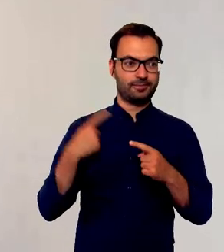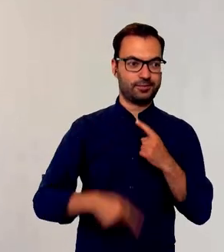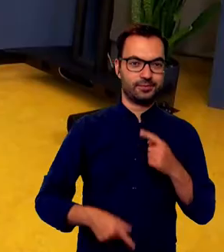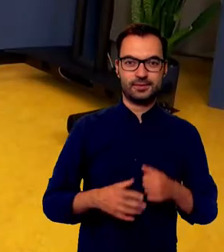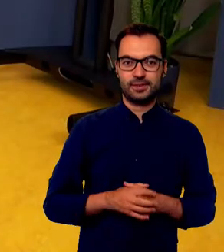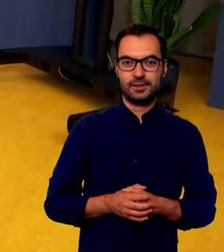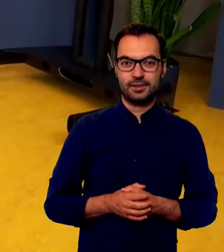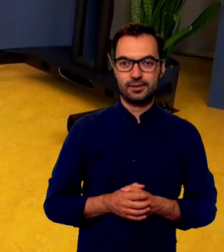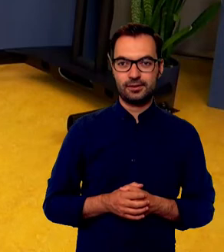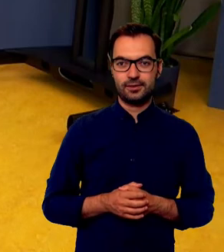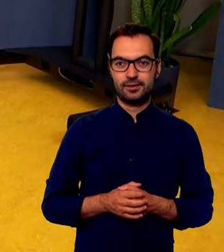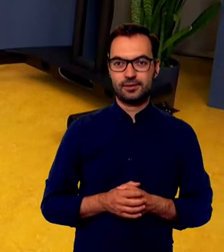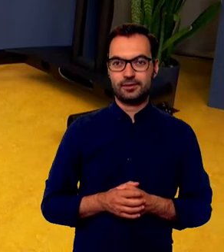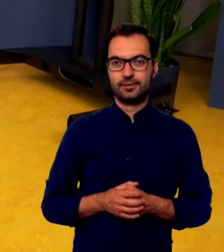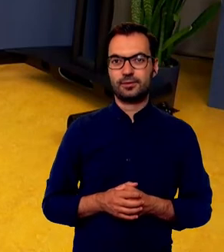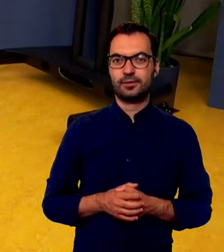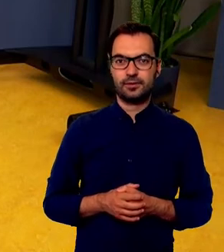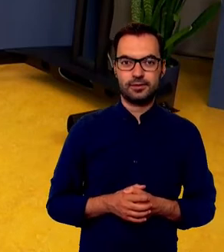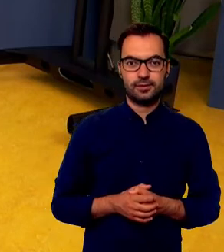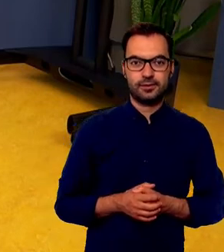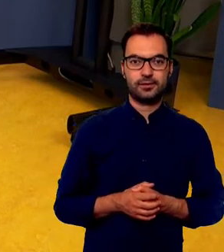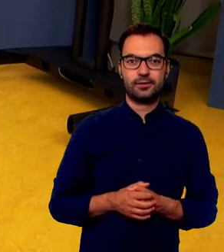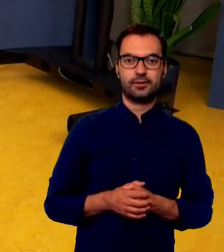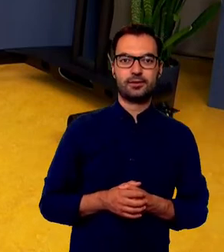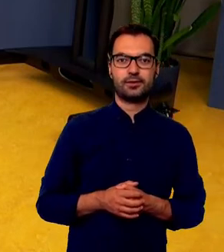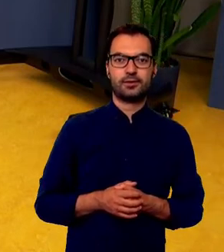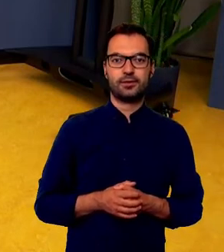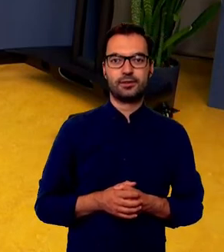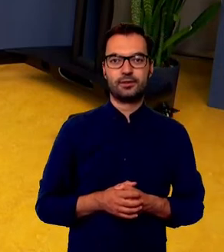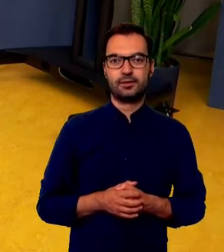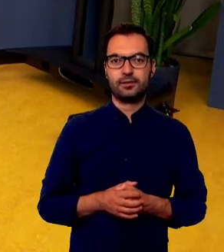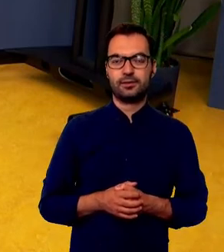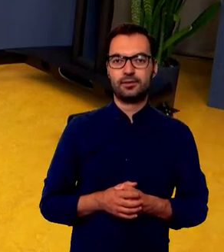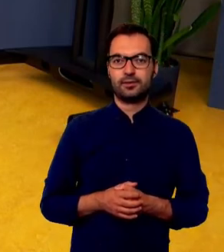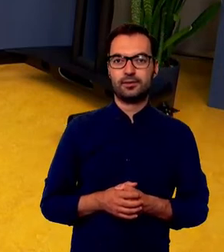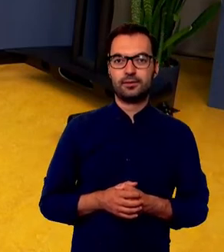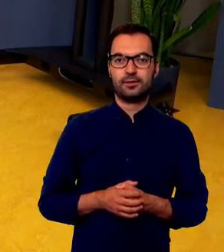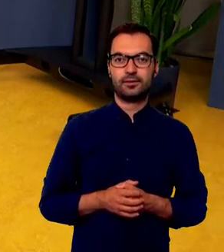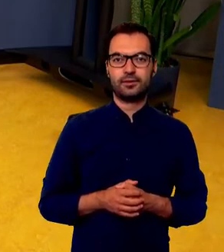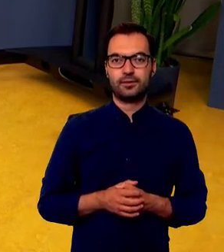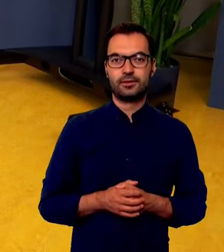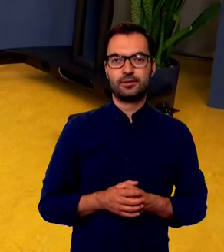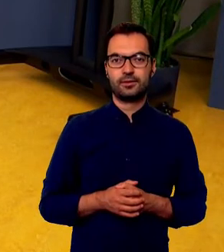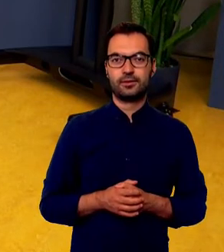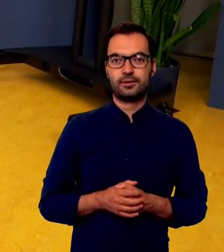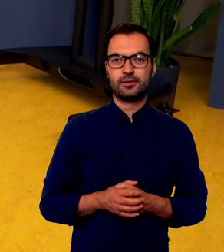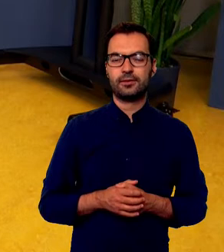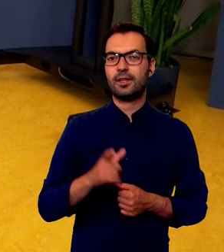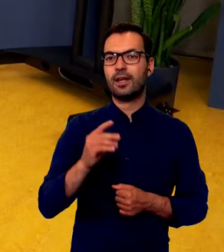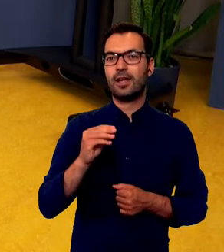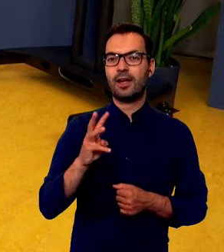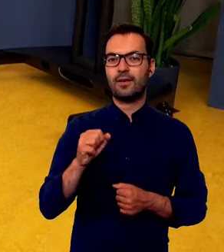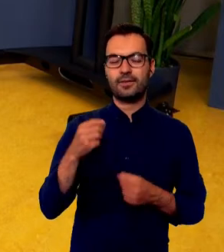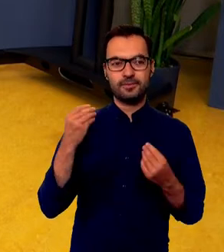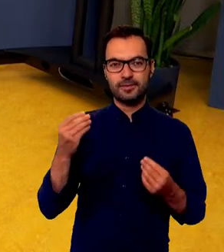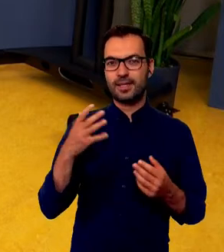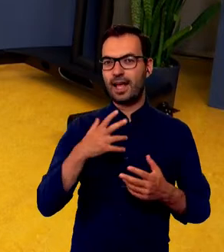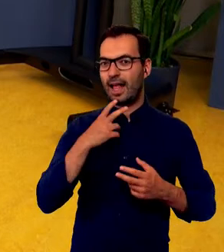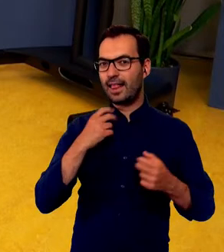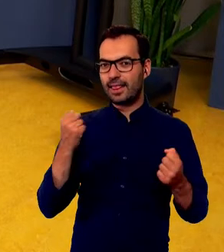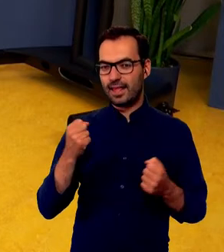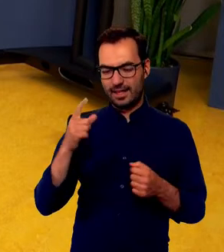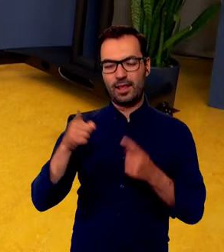z nauczyciel. No i ona mówi do mojej mamy, wie pani, bo ta Ewa, ona jest taka niesamowita, ona ma tyle energii,